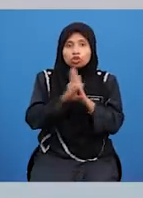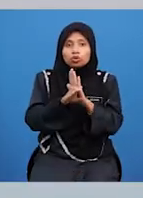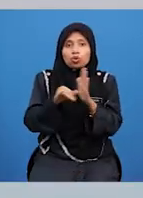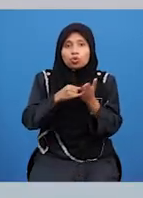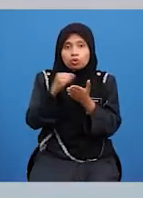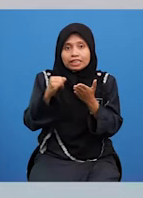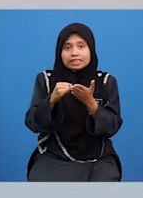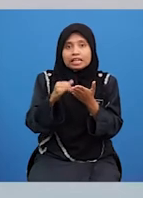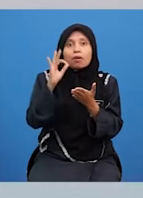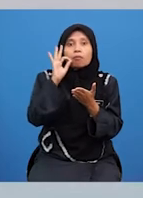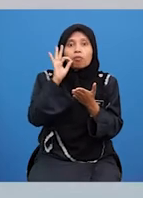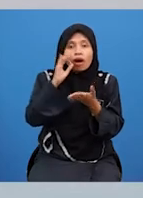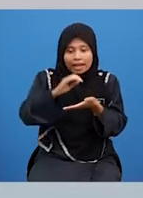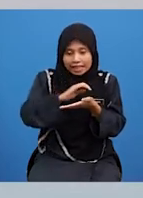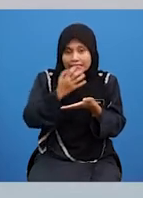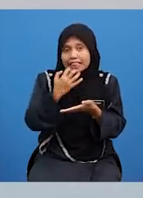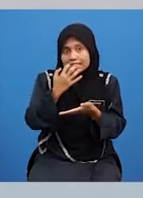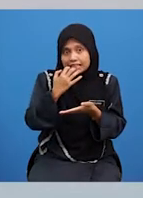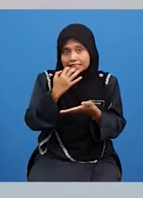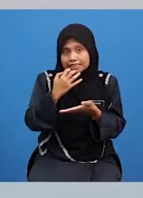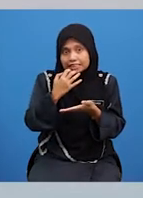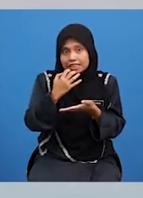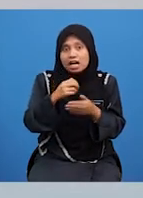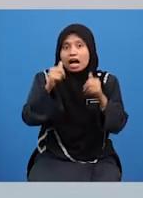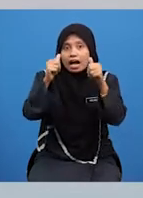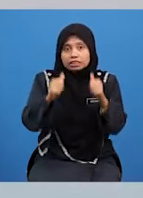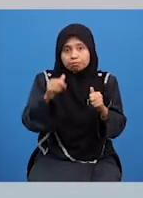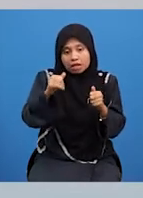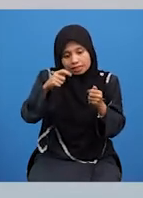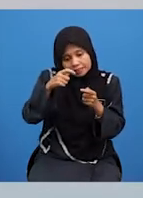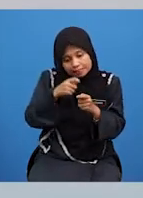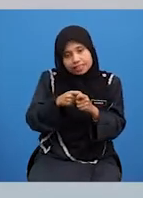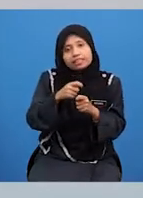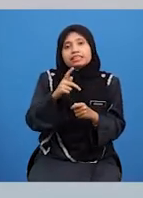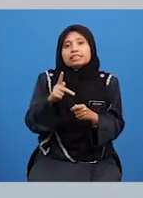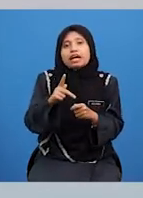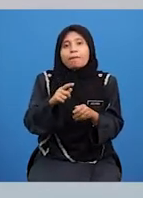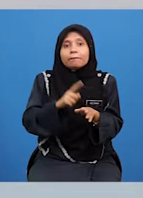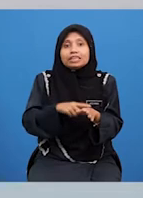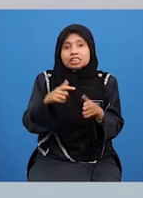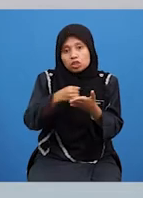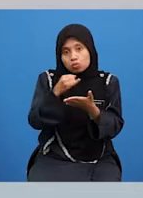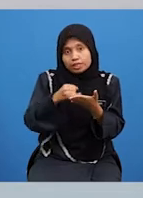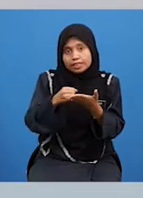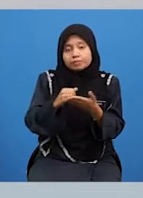lukisan sebiji buah nanas. Antara aspek yang perlu diberi penekanan semasa melukis objek